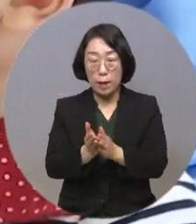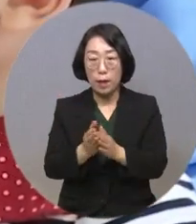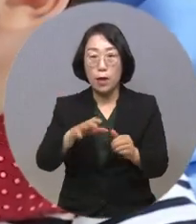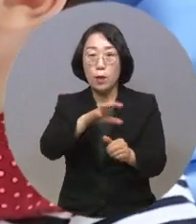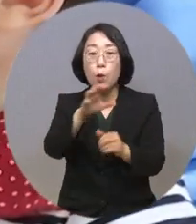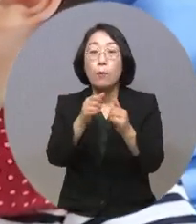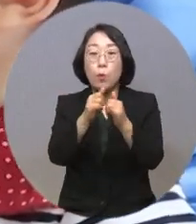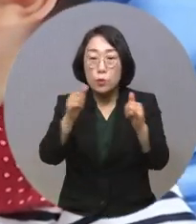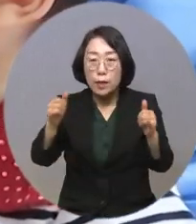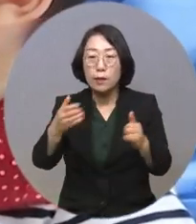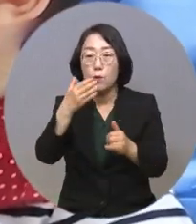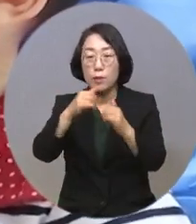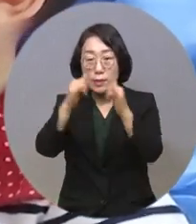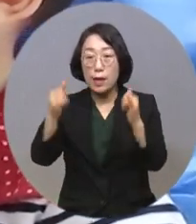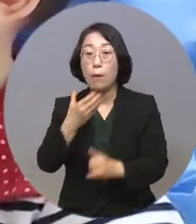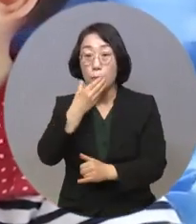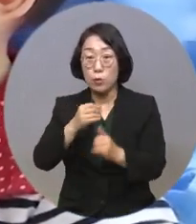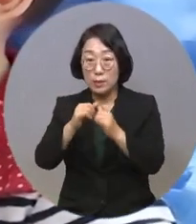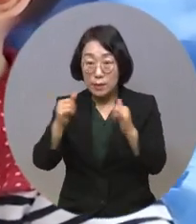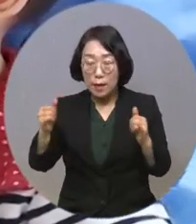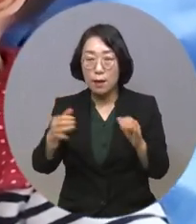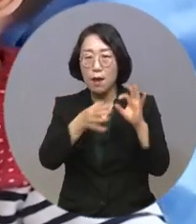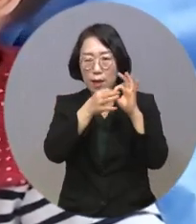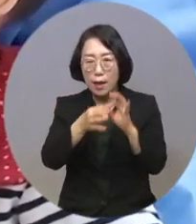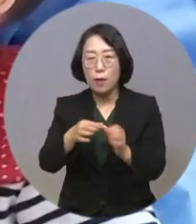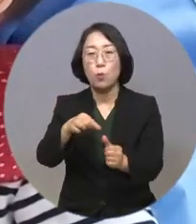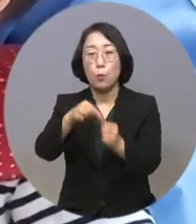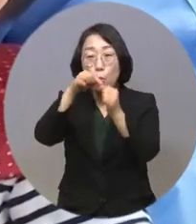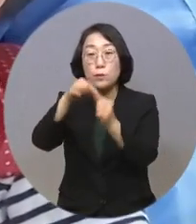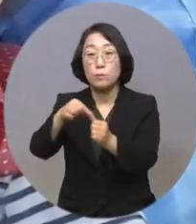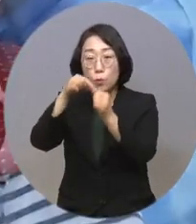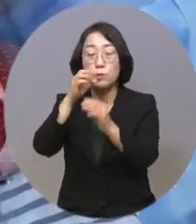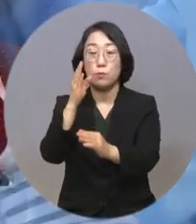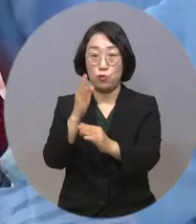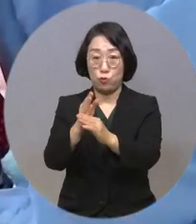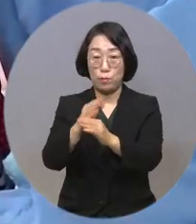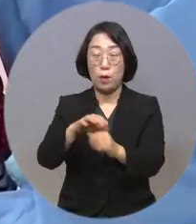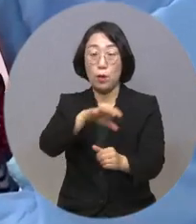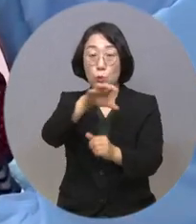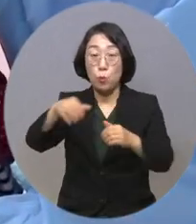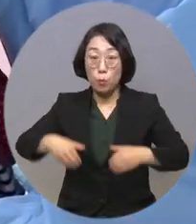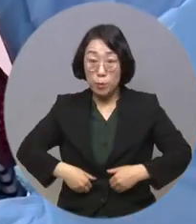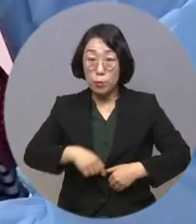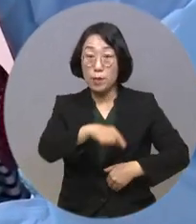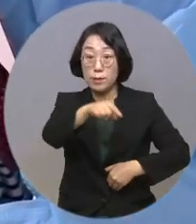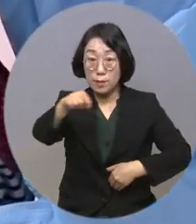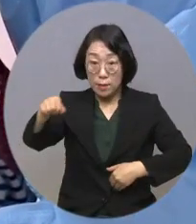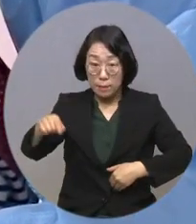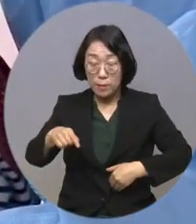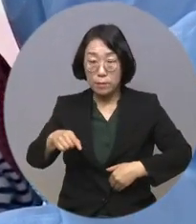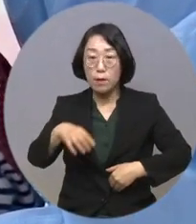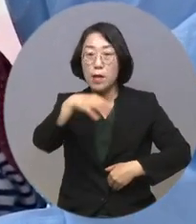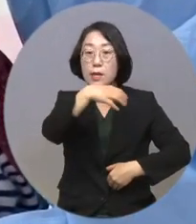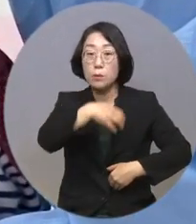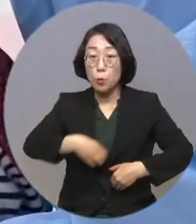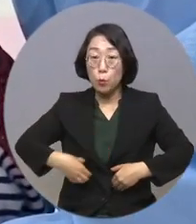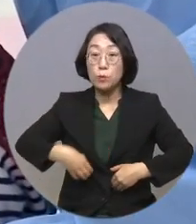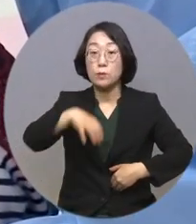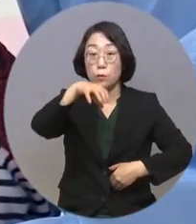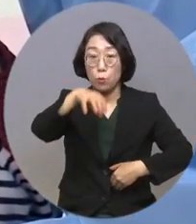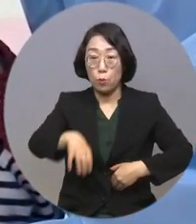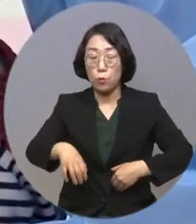등 돌봄 인력풀을 상시 모집 중에 있으며 돌봄 서비스가 필요한 도우미는 주소지 행정 복지 센터 나